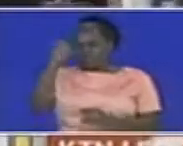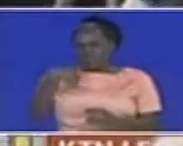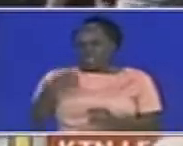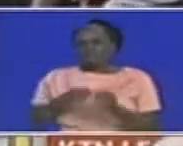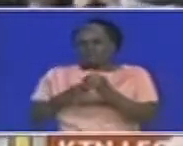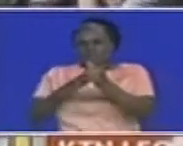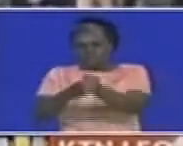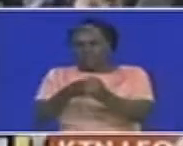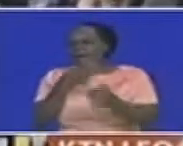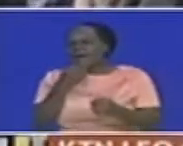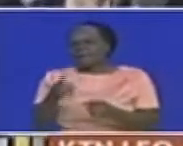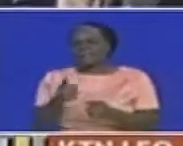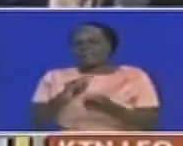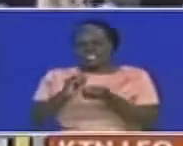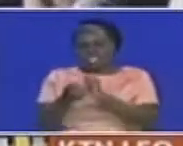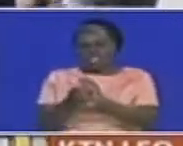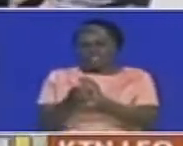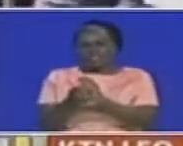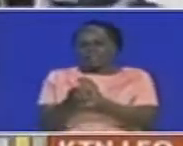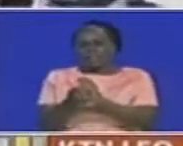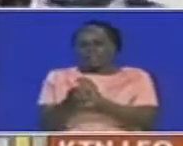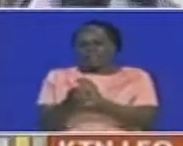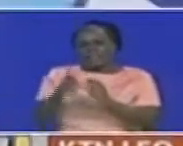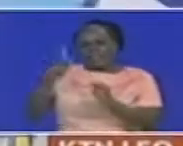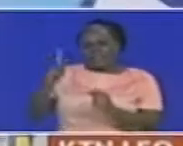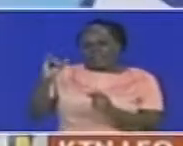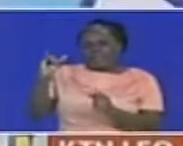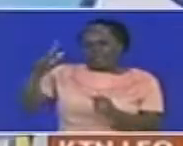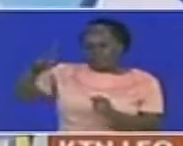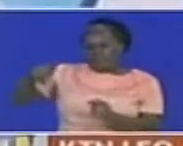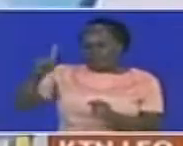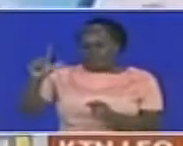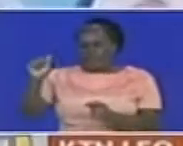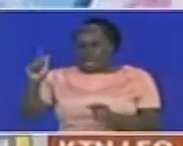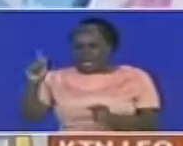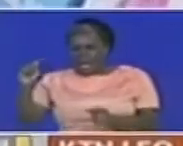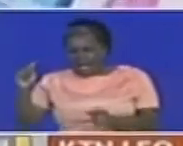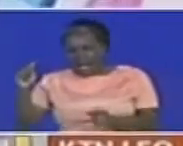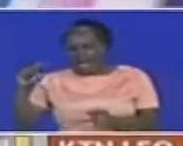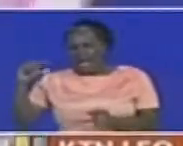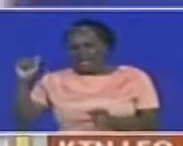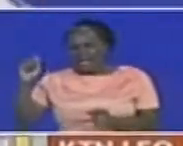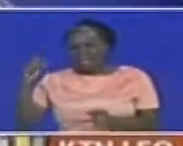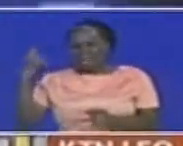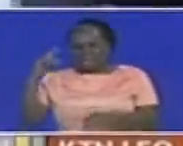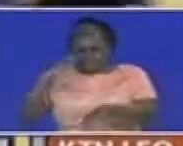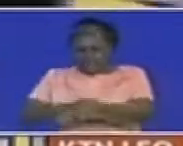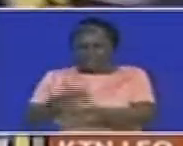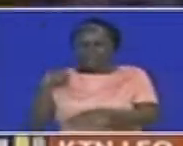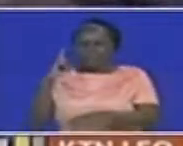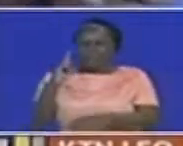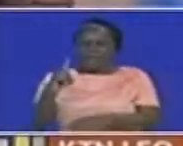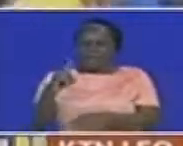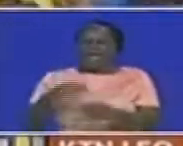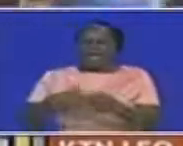aliyekuwa akishiriki mbio za marathon kwa mara ya pili. Kiplagat alimaliza katika muda wa masaa mawili dakika 18.19 mbele ya Felix